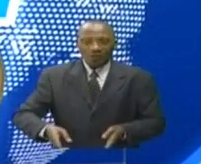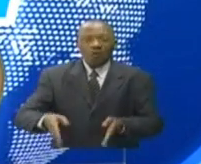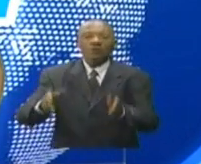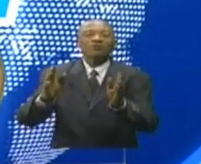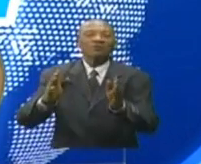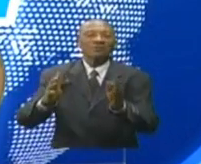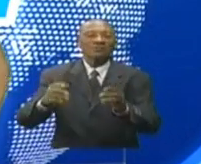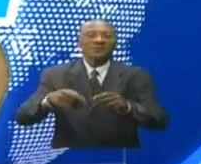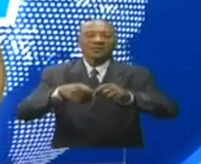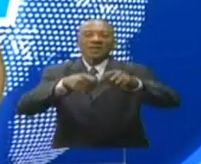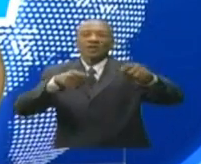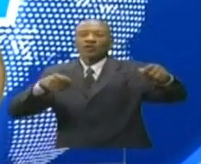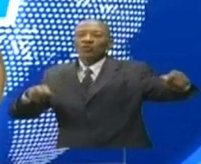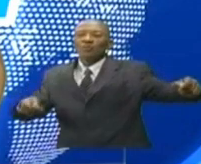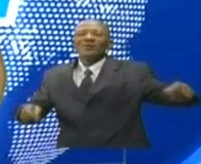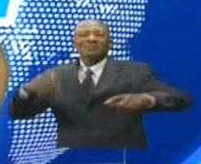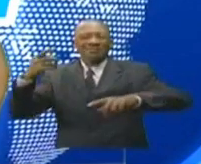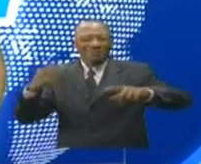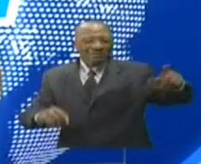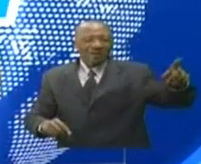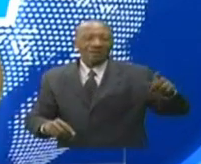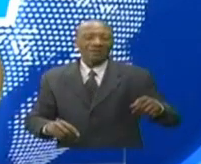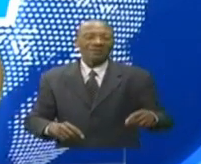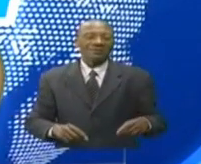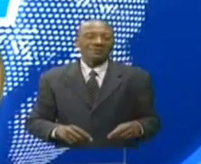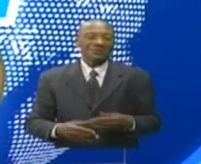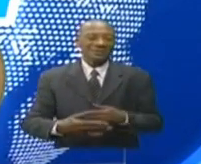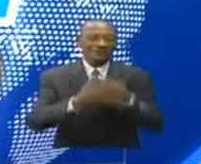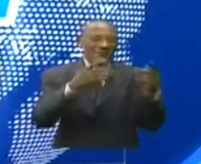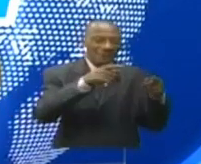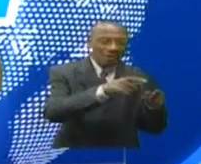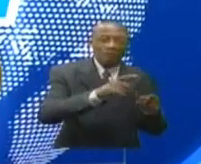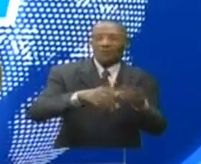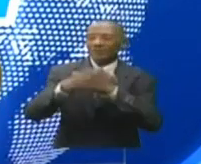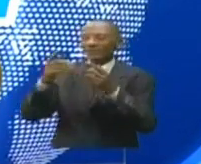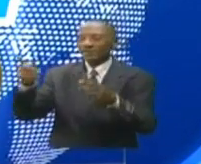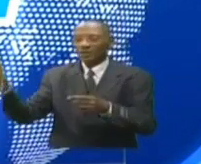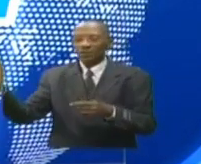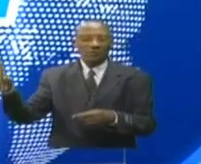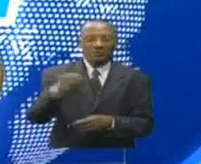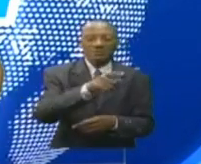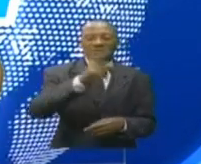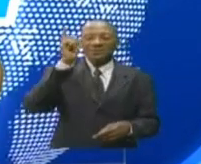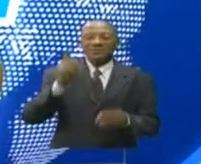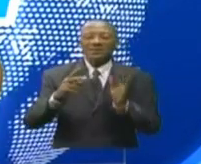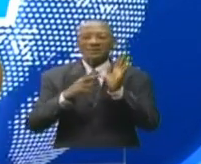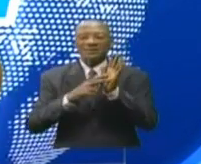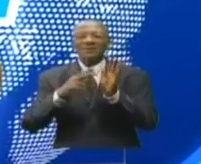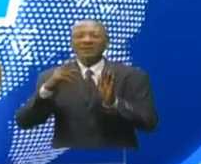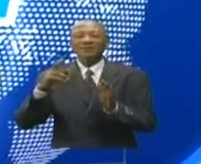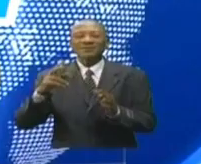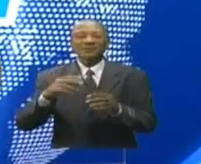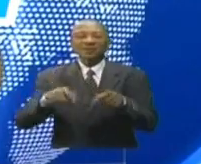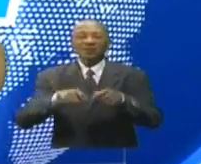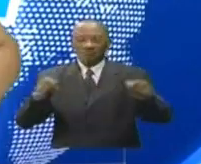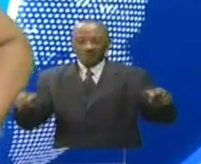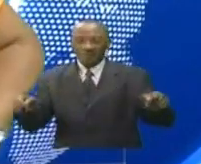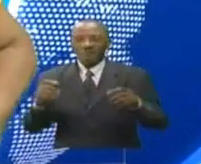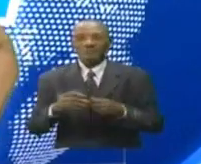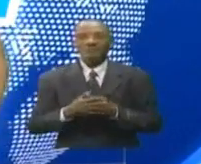km dans la ville de Bouta, viennent d'être lancés par le gouverneur de province, Jean-Robert Nzanza Bombiti.